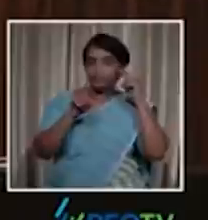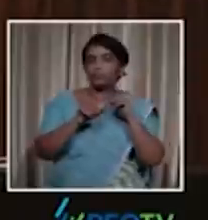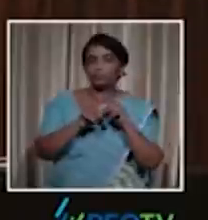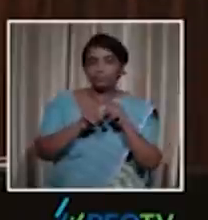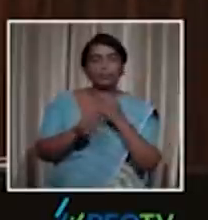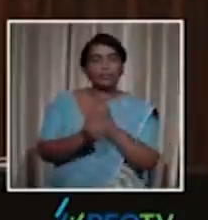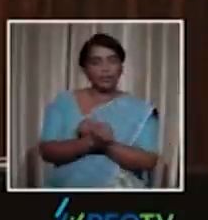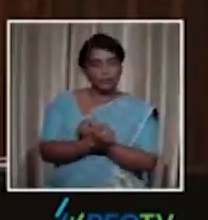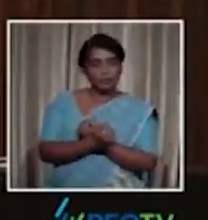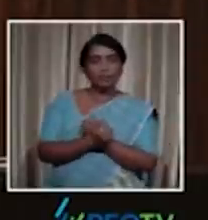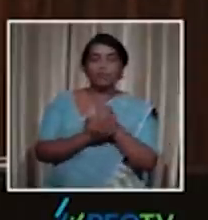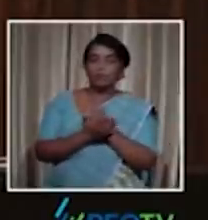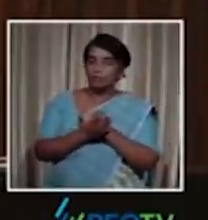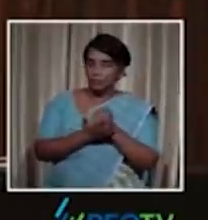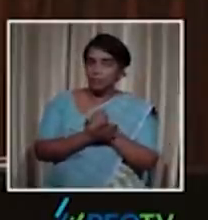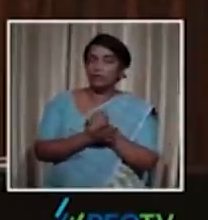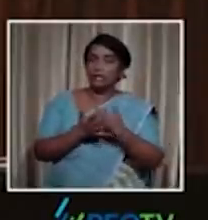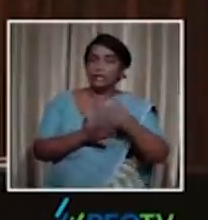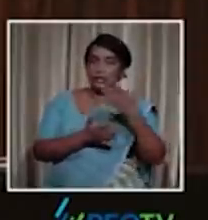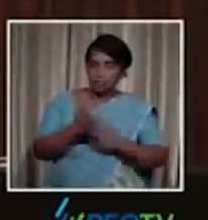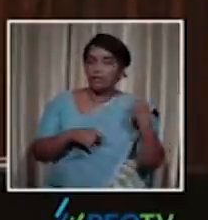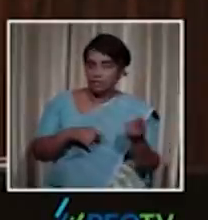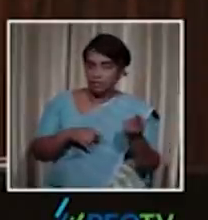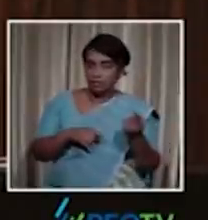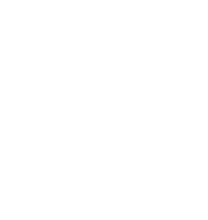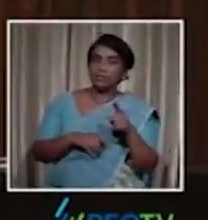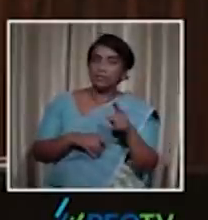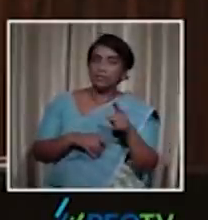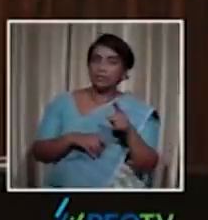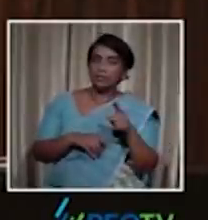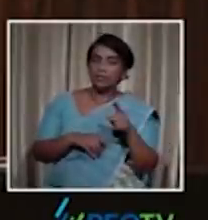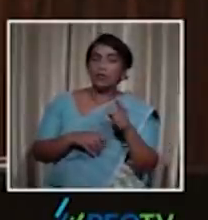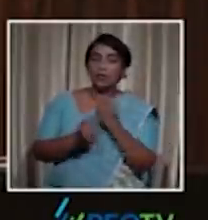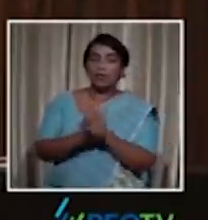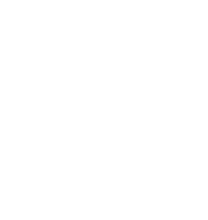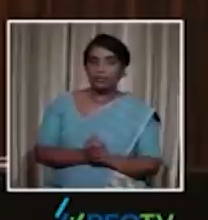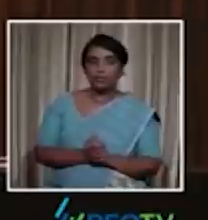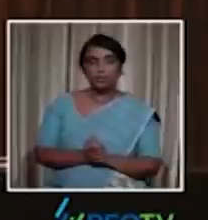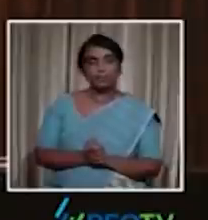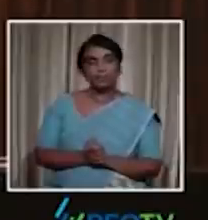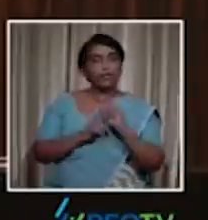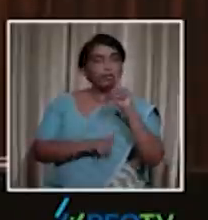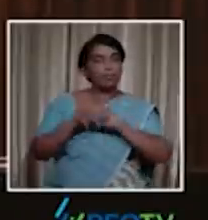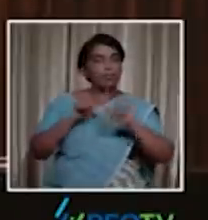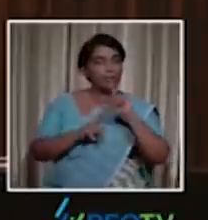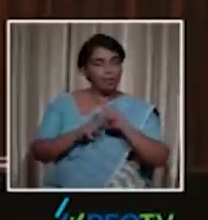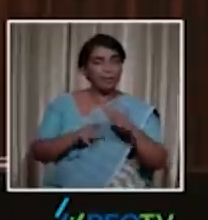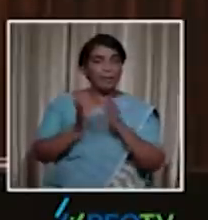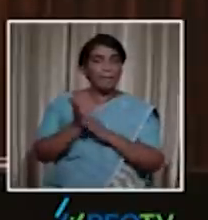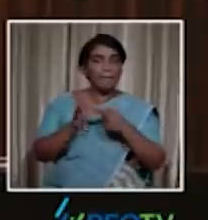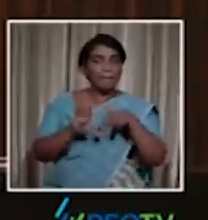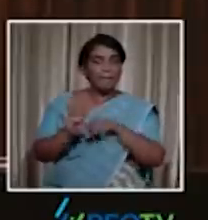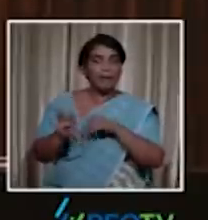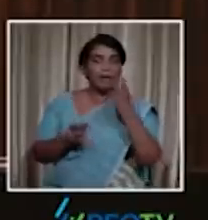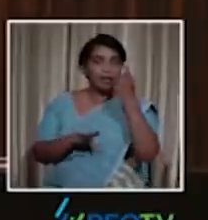සම්බන්ධයෙන් පොලිසියේ සම්පූර්ණ වාර්තාවක් අපි ලබන සතියේ පොලිස්පතිවරයාගෙන් කැඳවනවා. පාර්ලිමේන්තුව මේ මාස 13 වෙනි